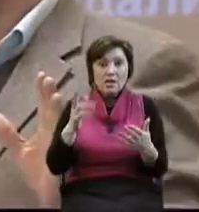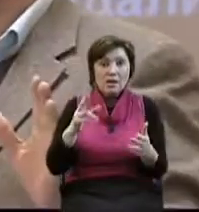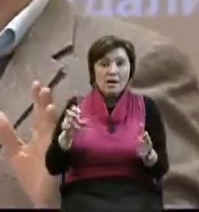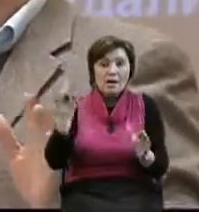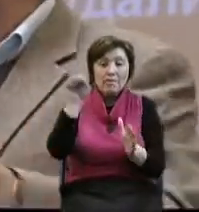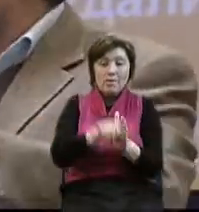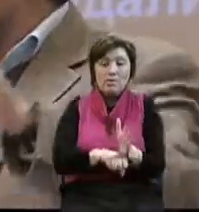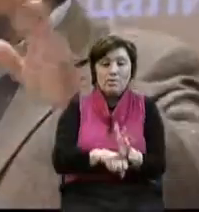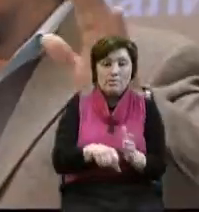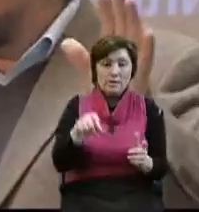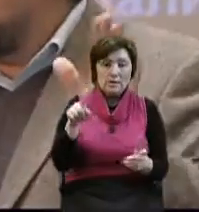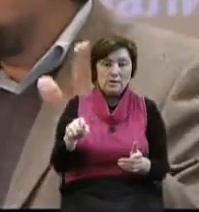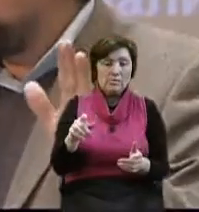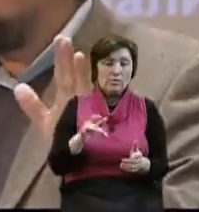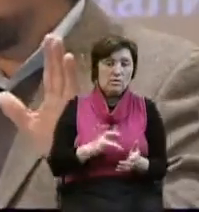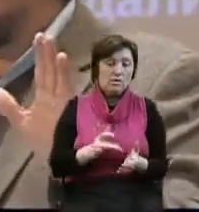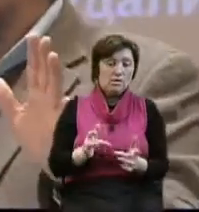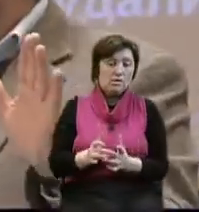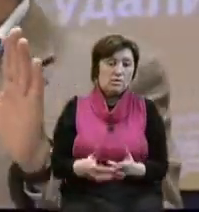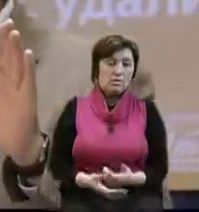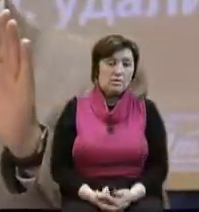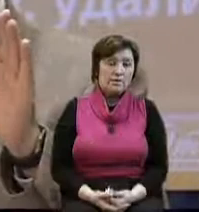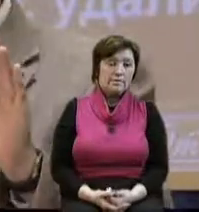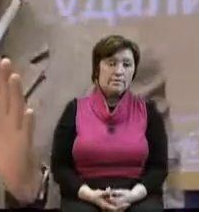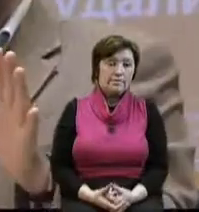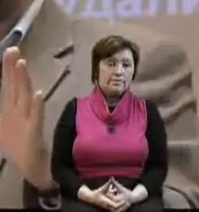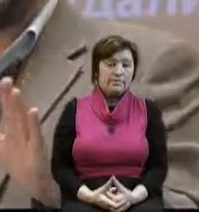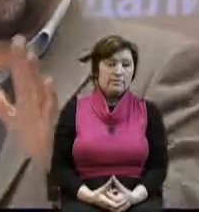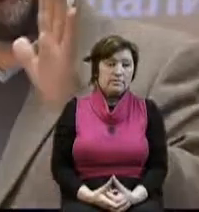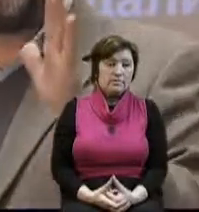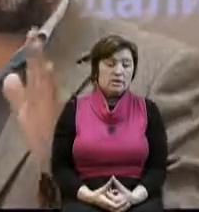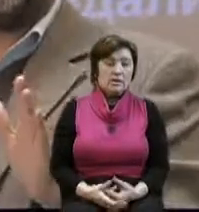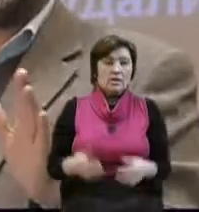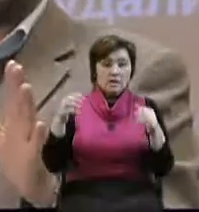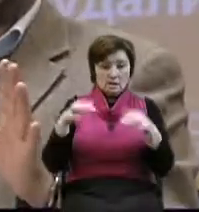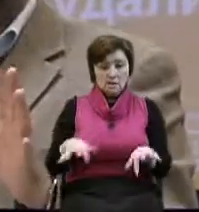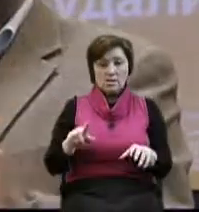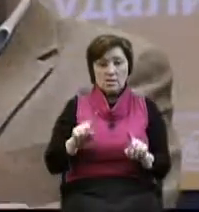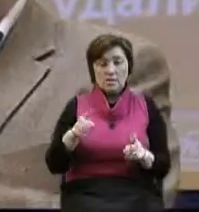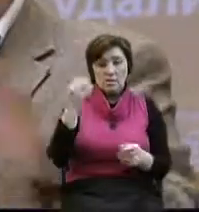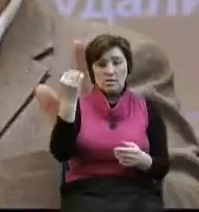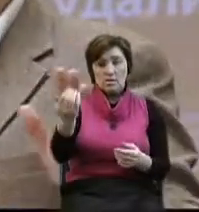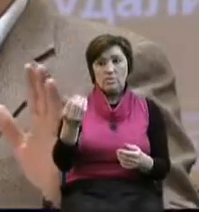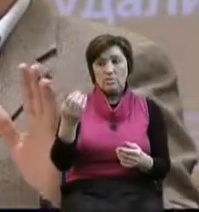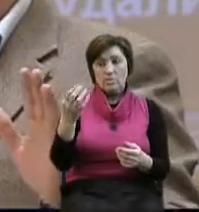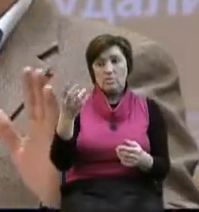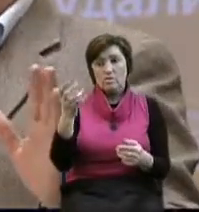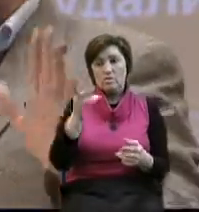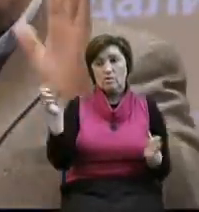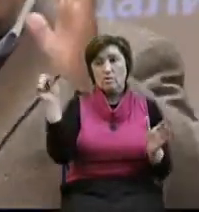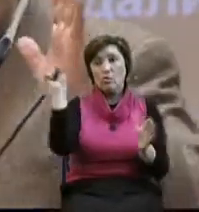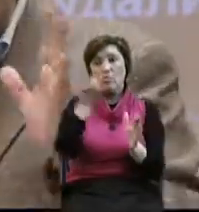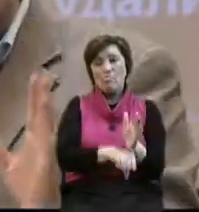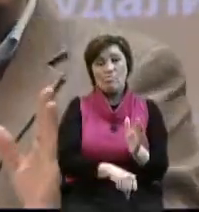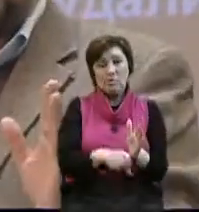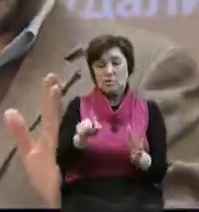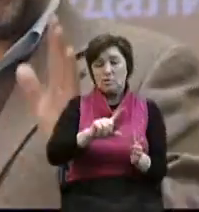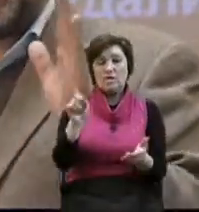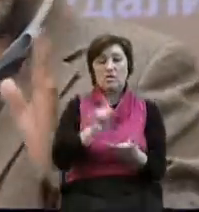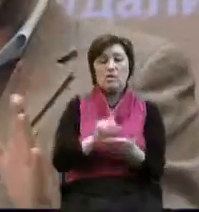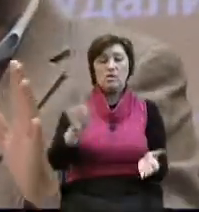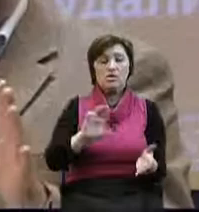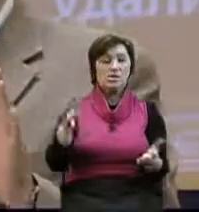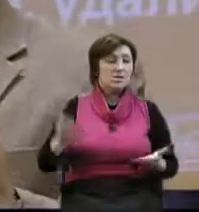погубить его. То есть это тот переломный момент, когда они решили, что его надо убить. Он не должен жить. И с этого времени